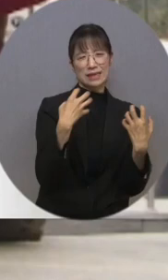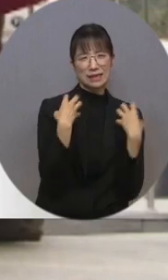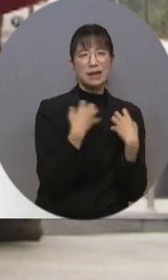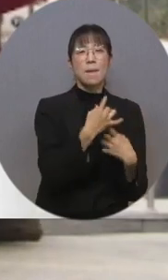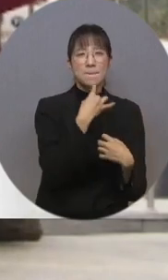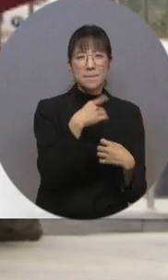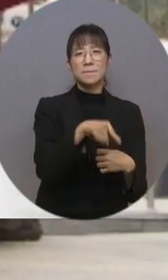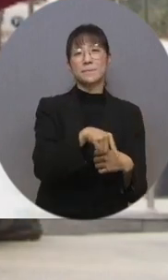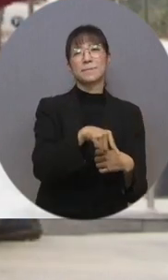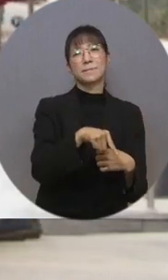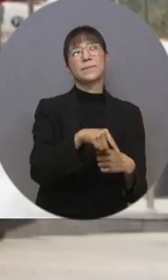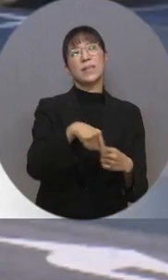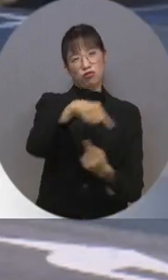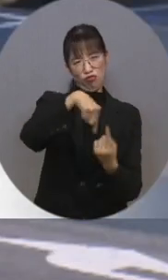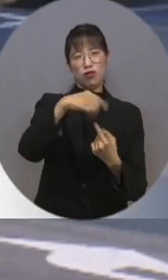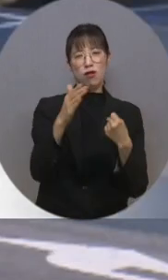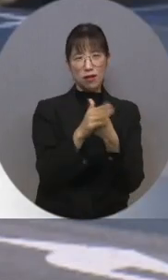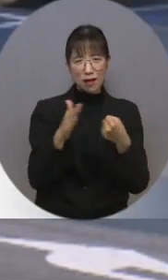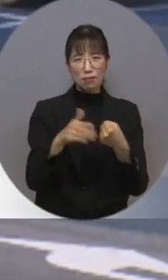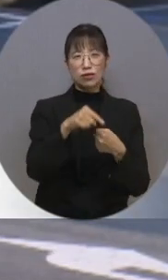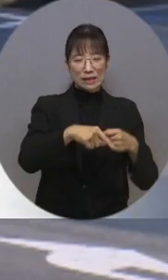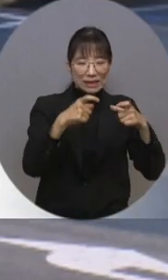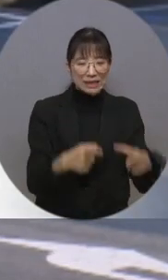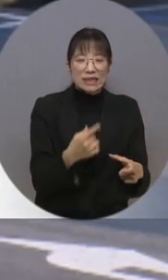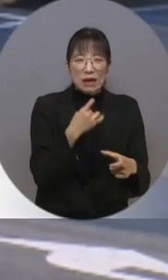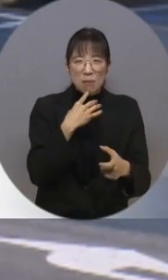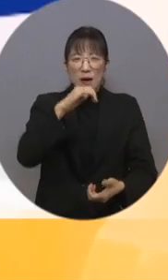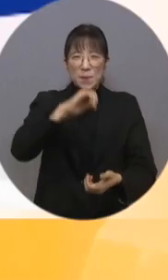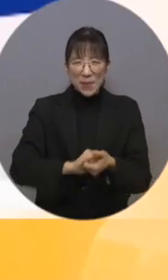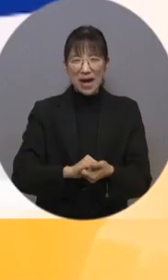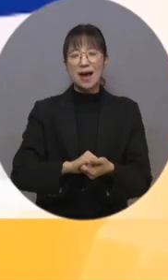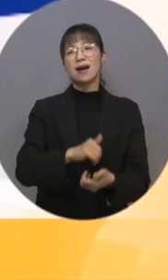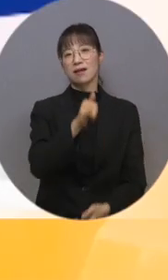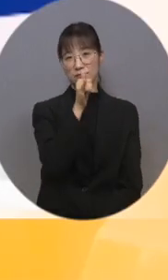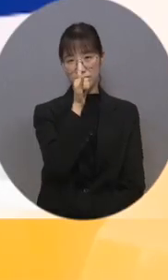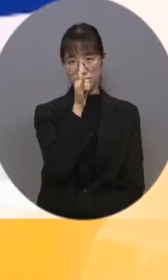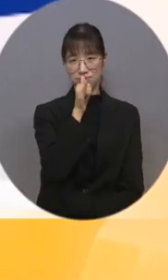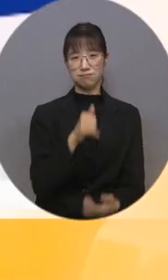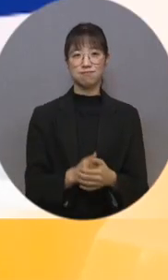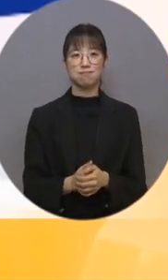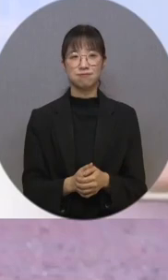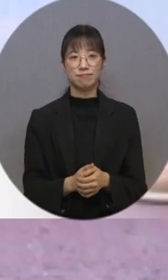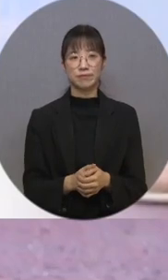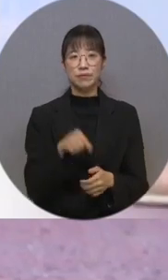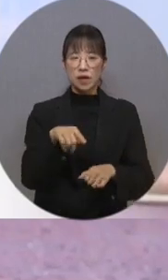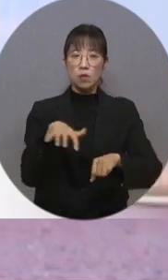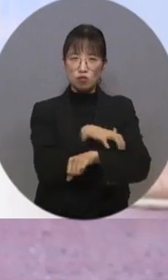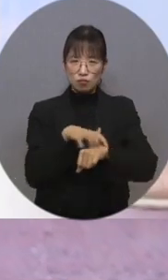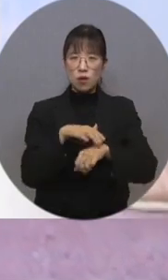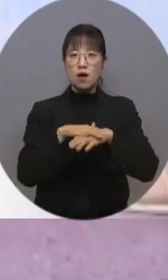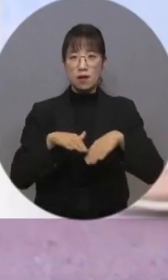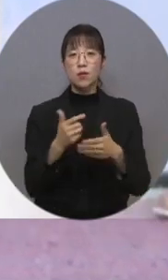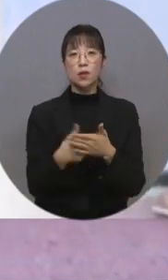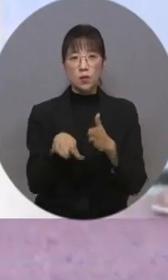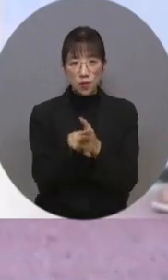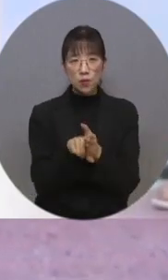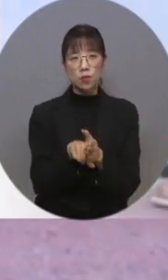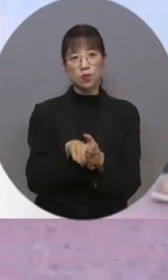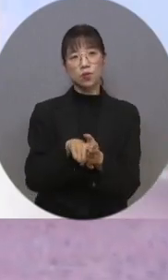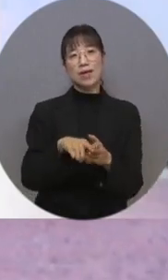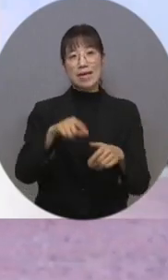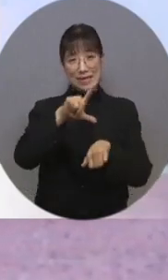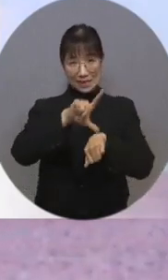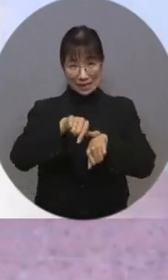지자체마다 달랐고 운행 범위도 해당 지자체 관내로 제한됐습니다. 이런 불편을 해소하기 위해 운행